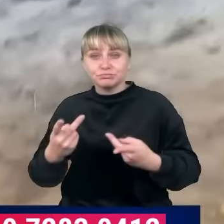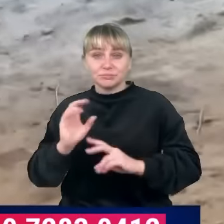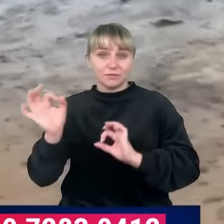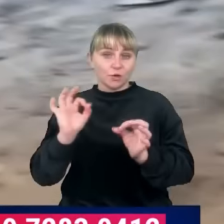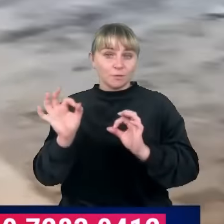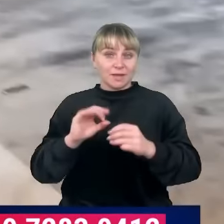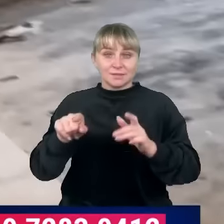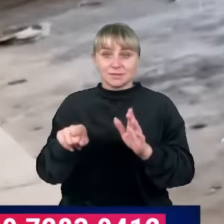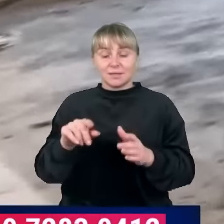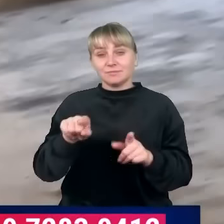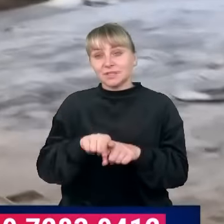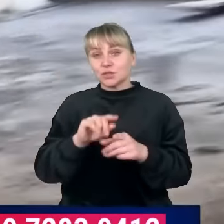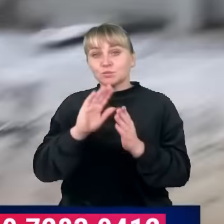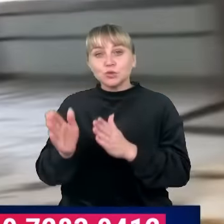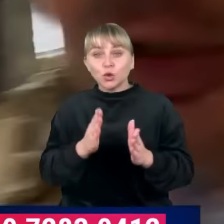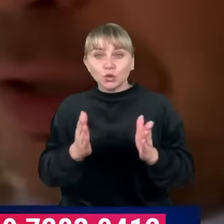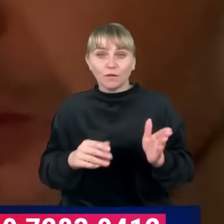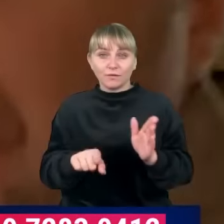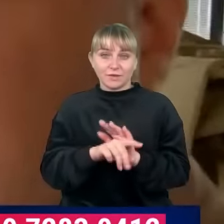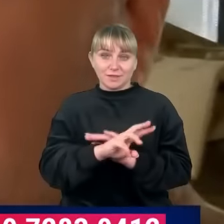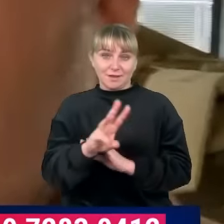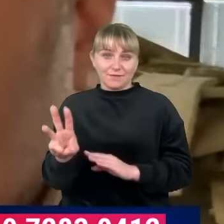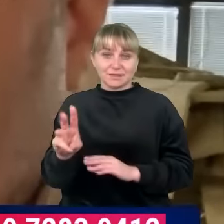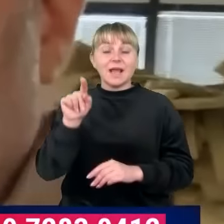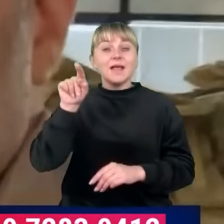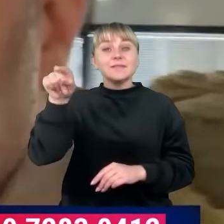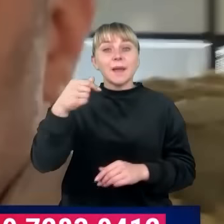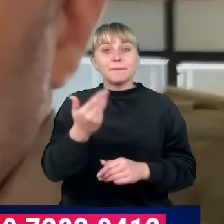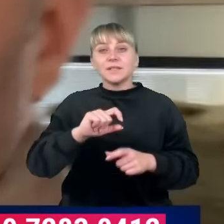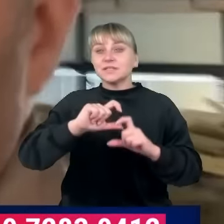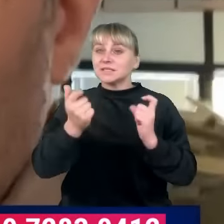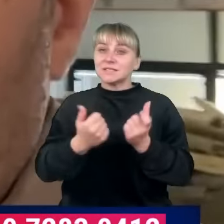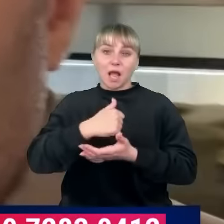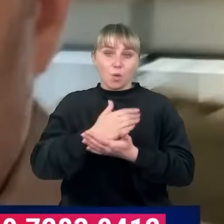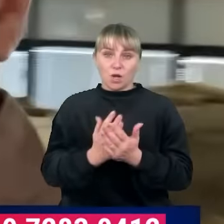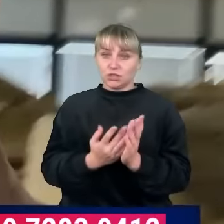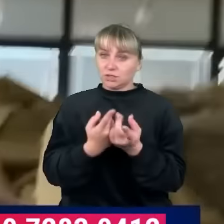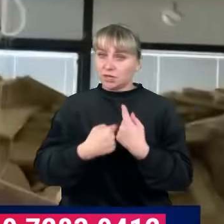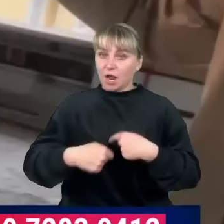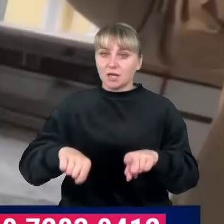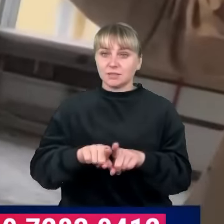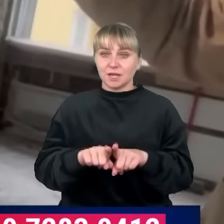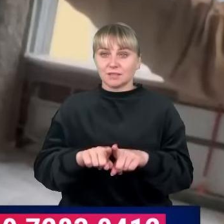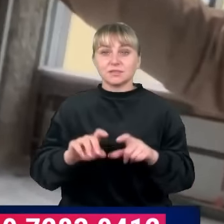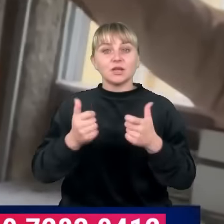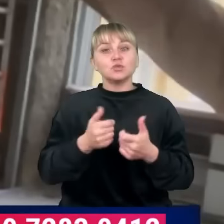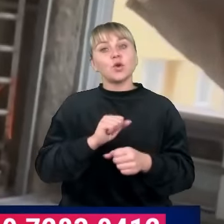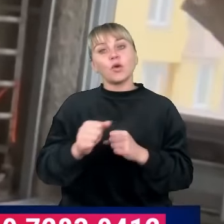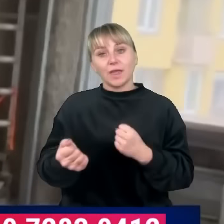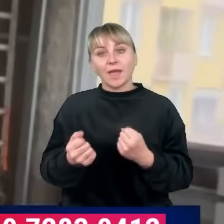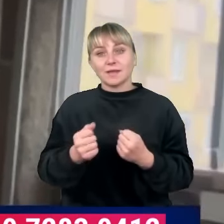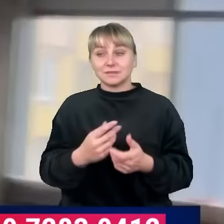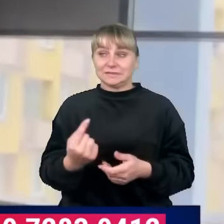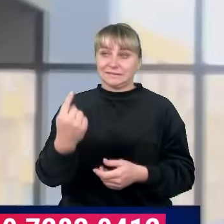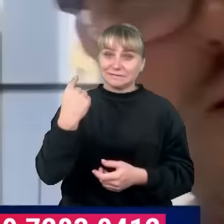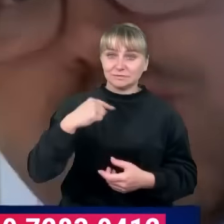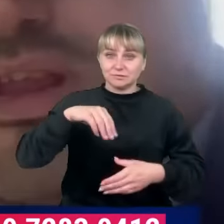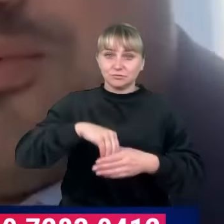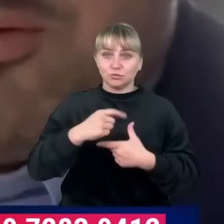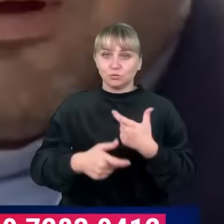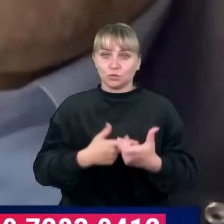państwa informacji. W tamtą stronę mieścić się będzie cała część realizacyjna i tego, co dzieje się w telewizji na zapleczu. Tu będzie